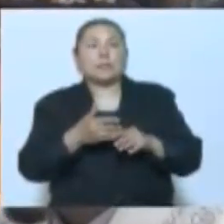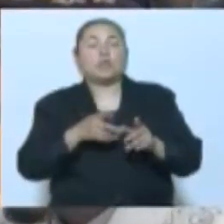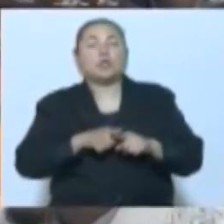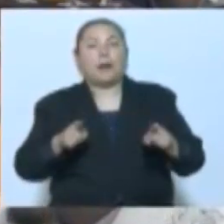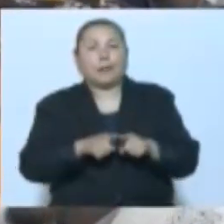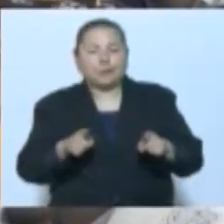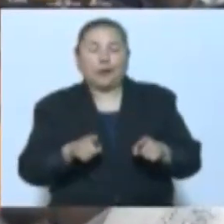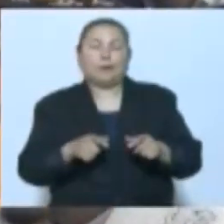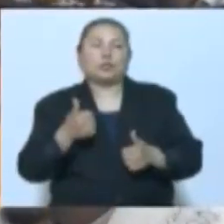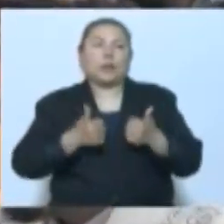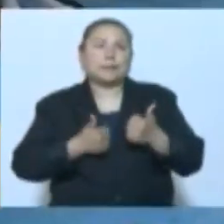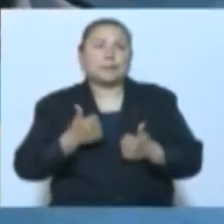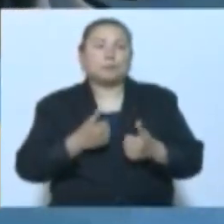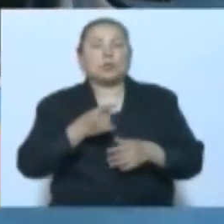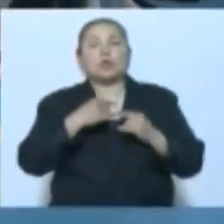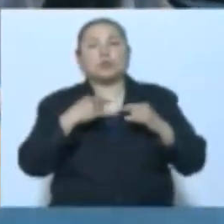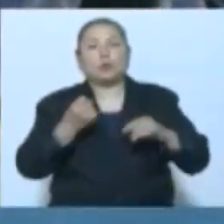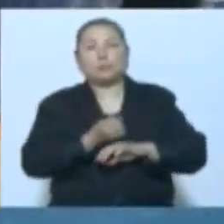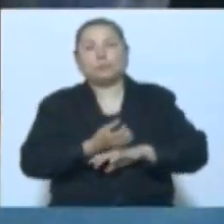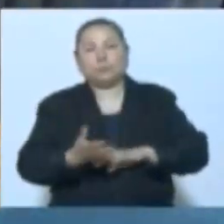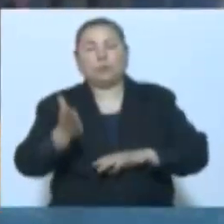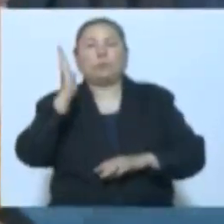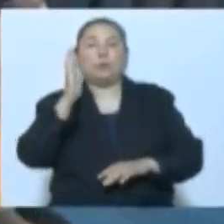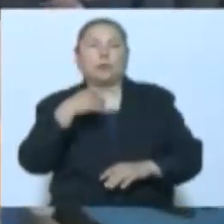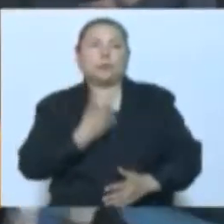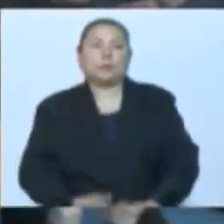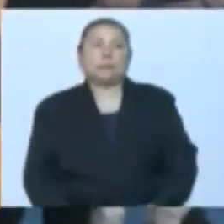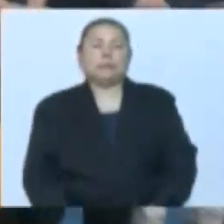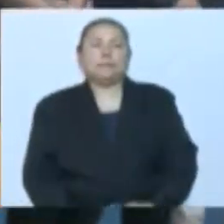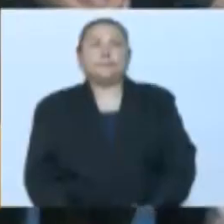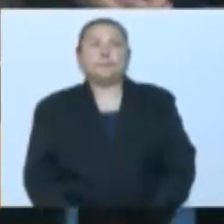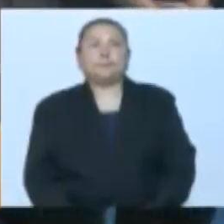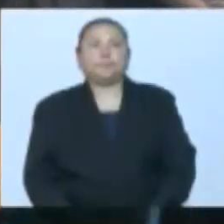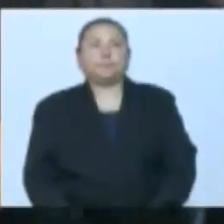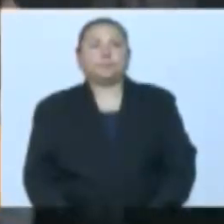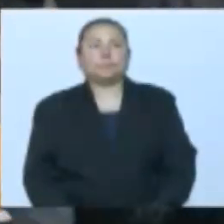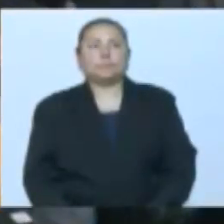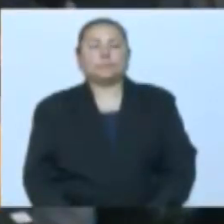түрлі жарыстар өтіп, мол дастархан жайылады. Жұмазия, Оразай, Амангелді, Тұрахмет, Дидар.